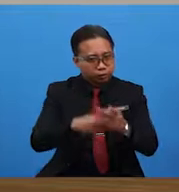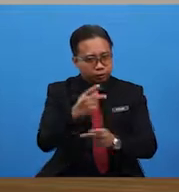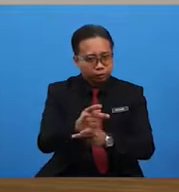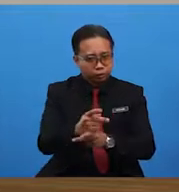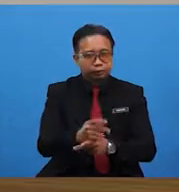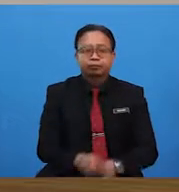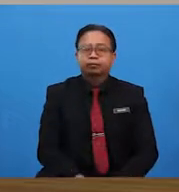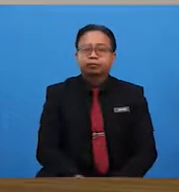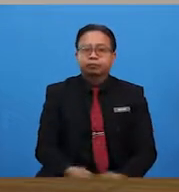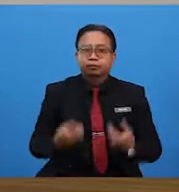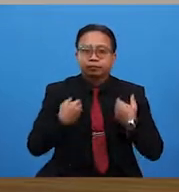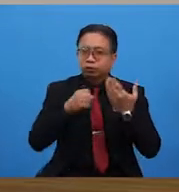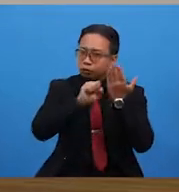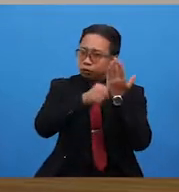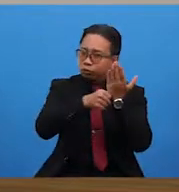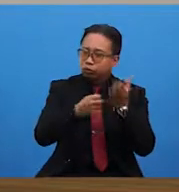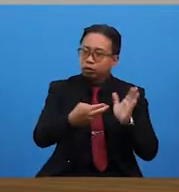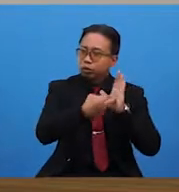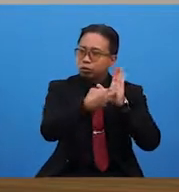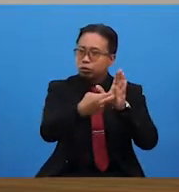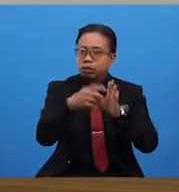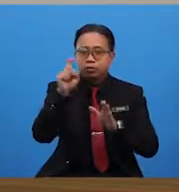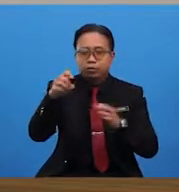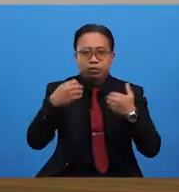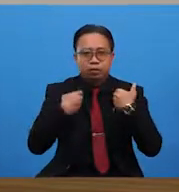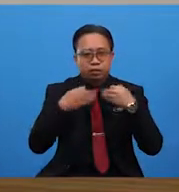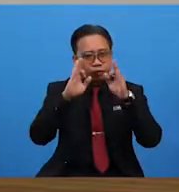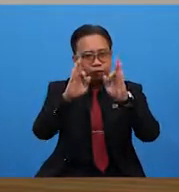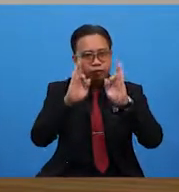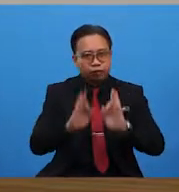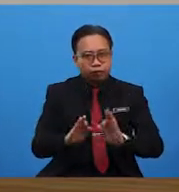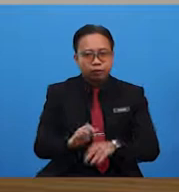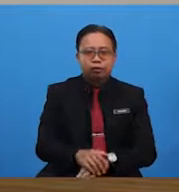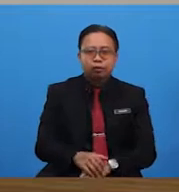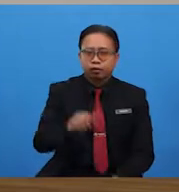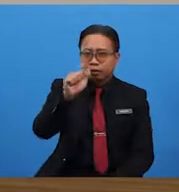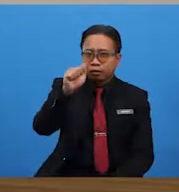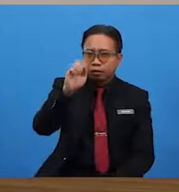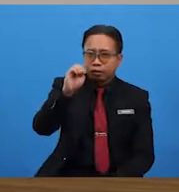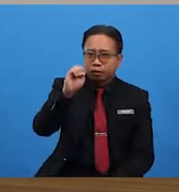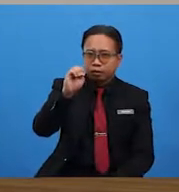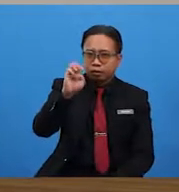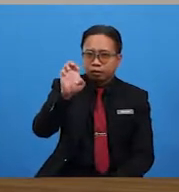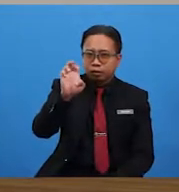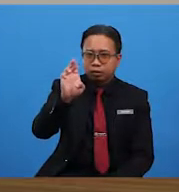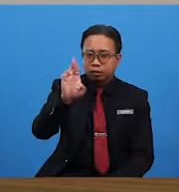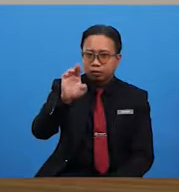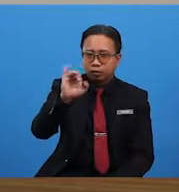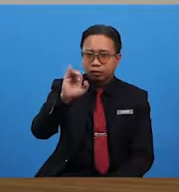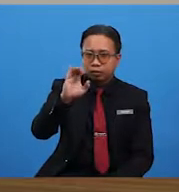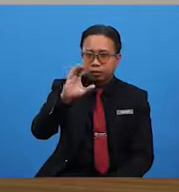di bahagian sumber rujukan perlu menggunakan format American psychological Association